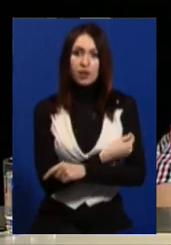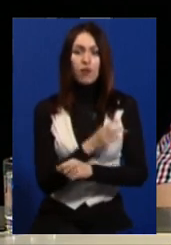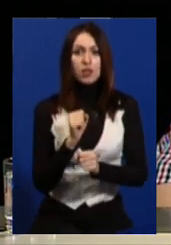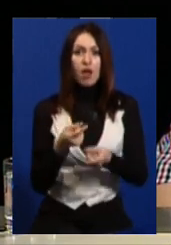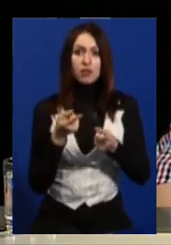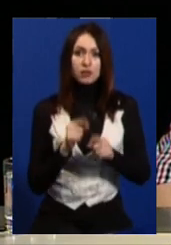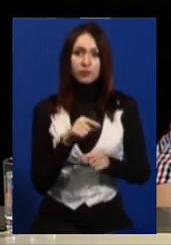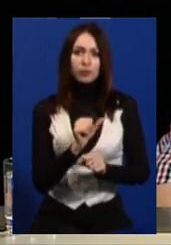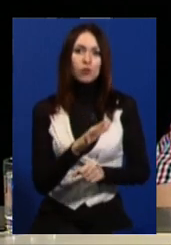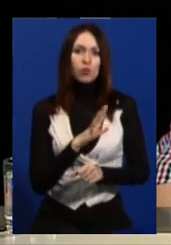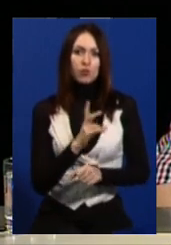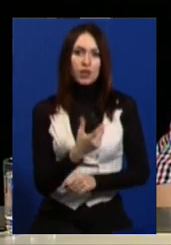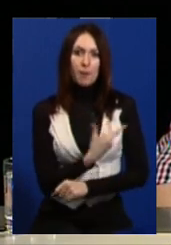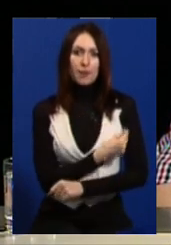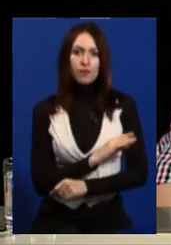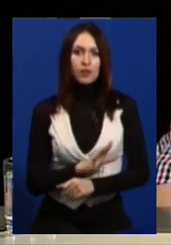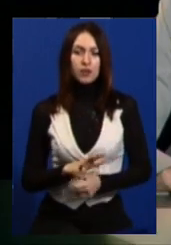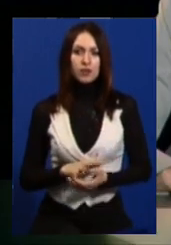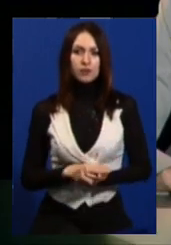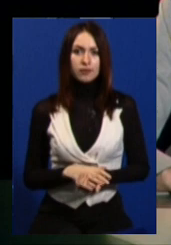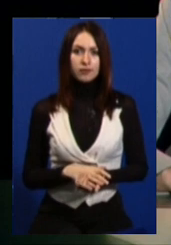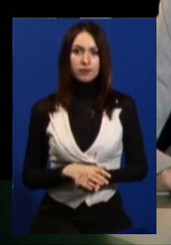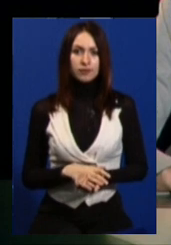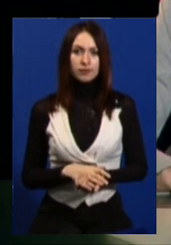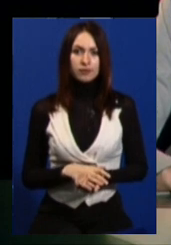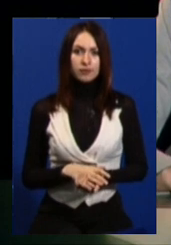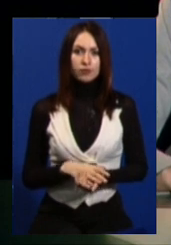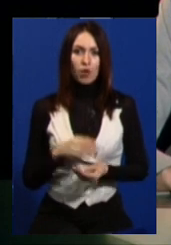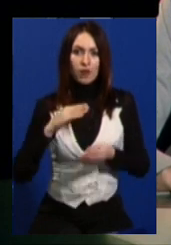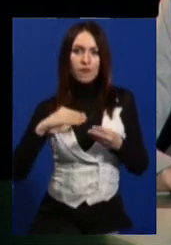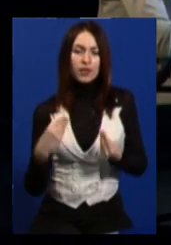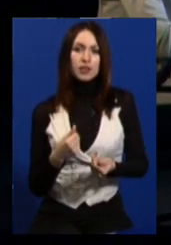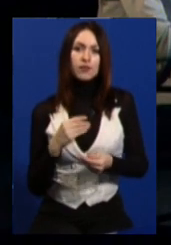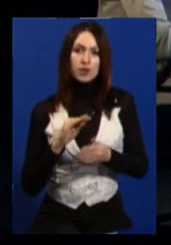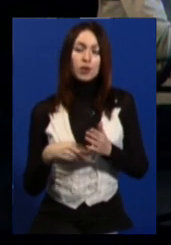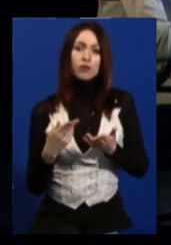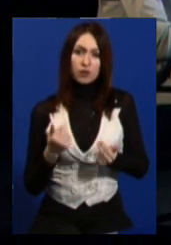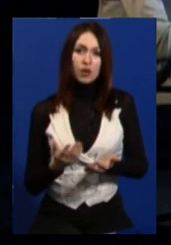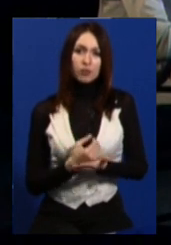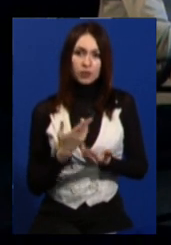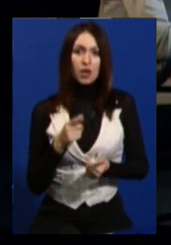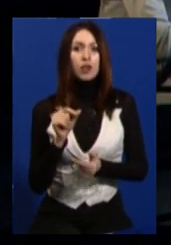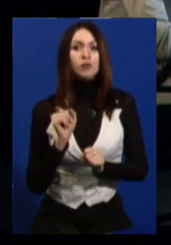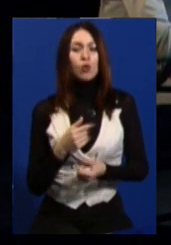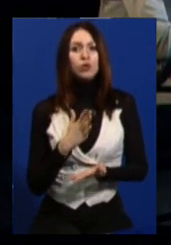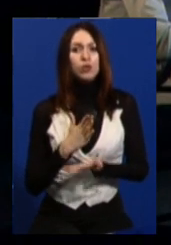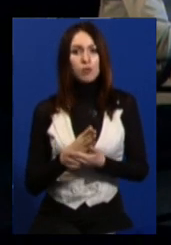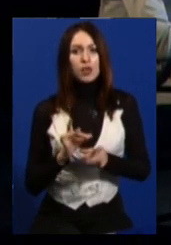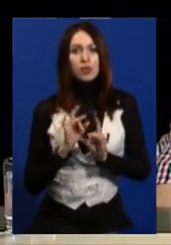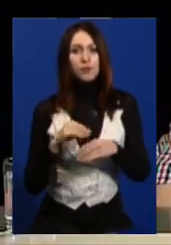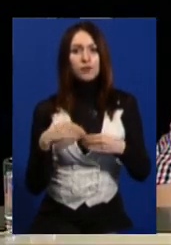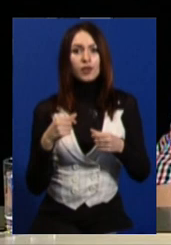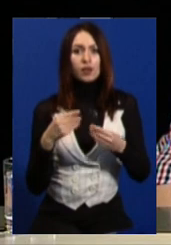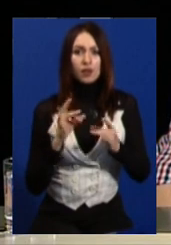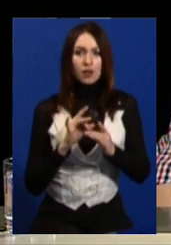деле они могут быть не привиты. Эффективные довідки. Ну, получается, что так, да. То есть они могут иметь данные о наличии вакцинации,